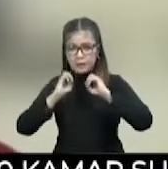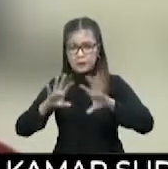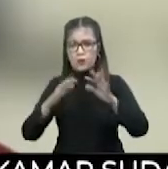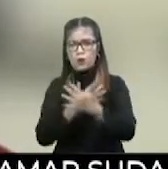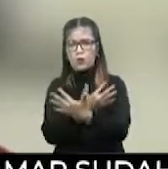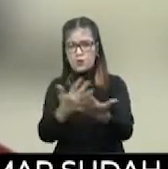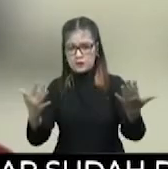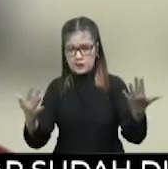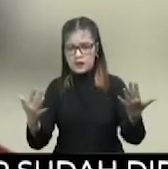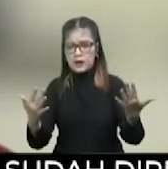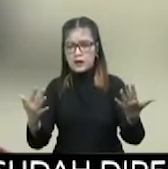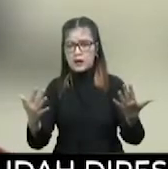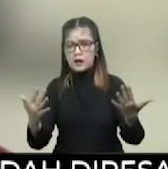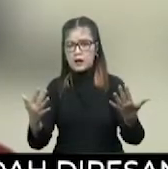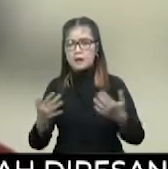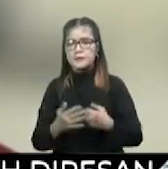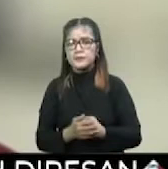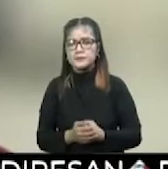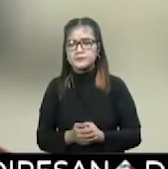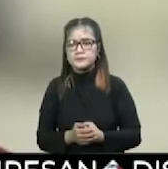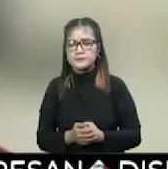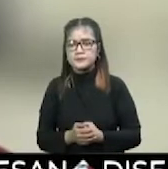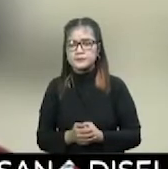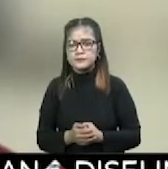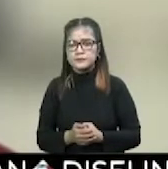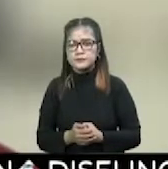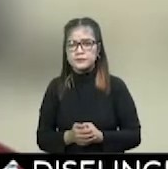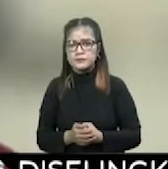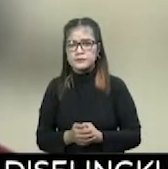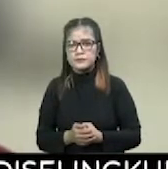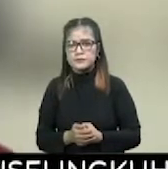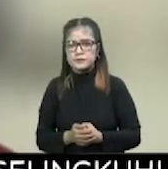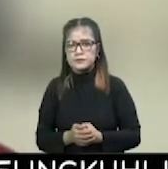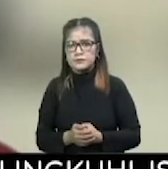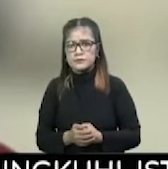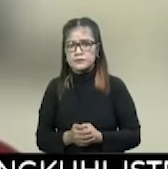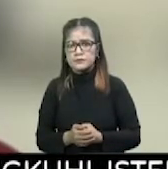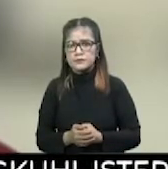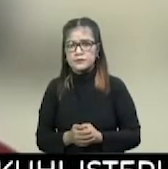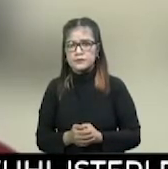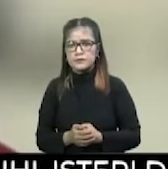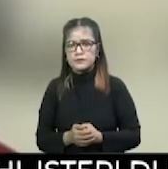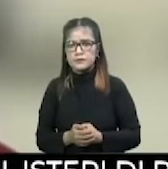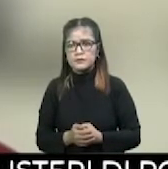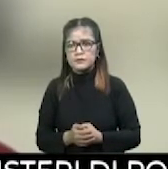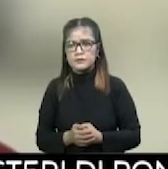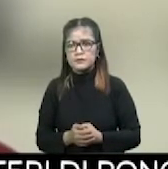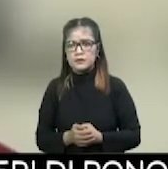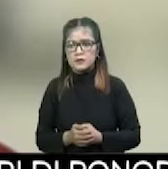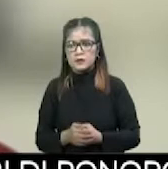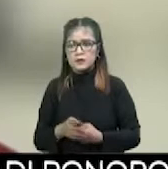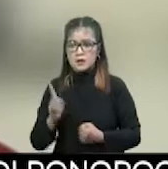masyarakat, janganlah terbuai, terpesona dengan narasi yang mengatakan bahwa gejala Omikron